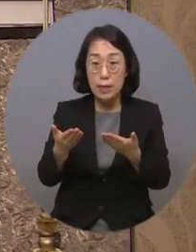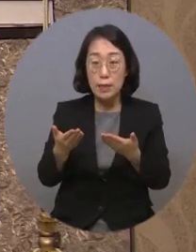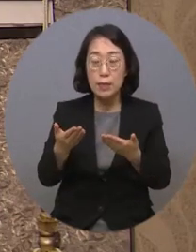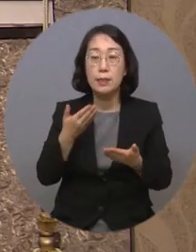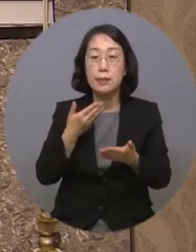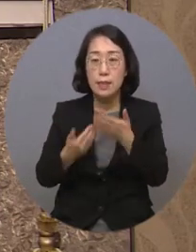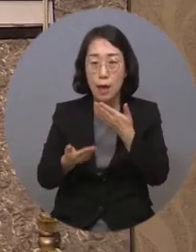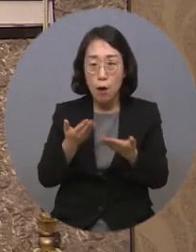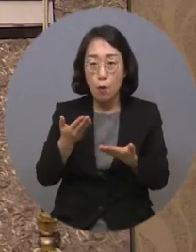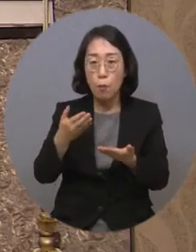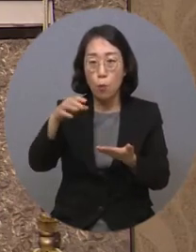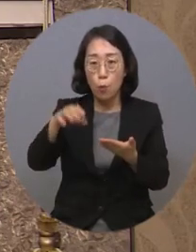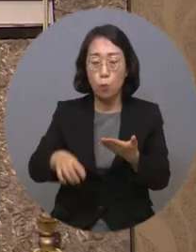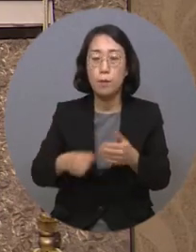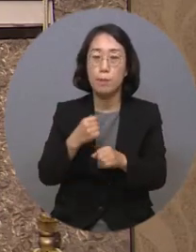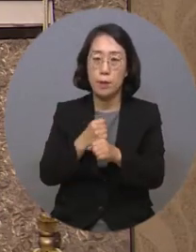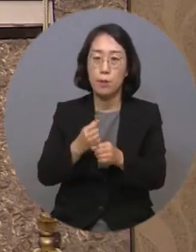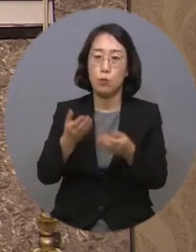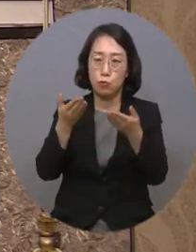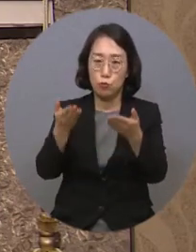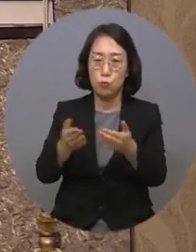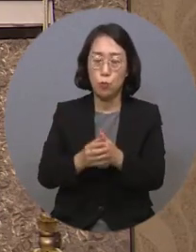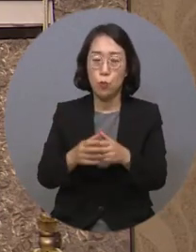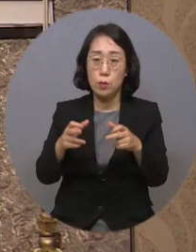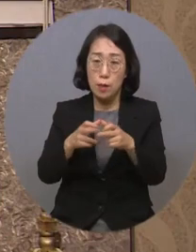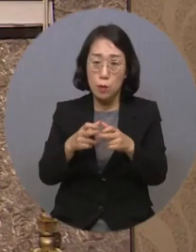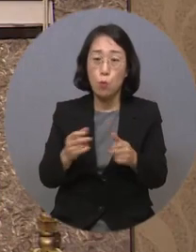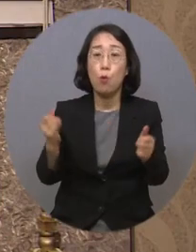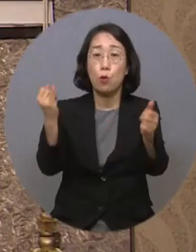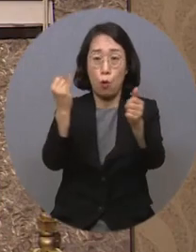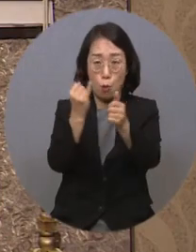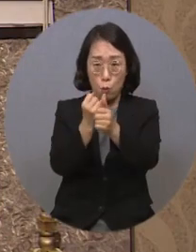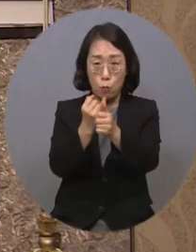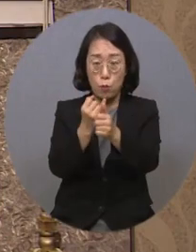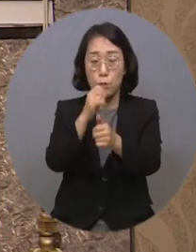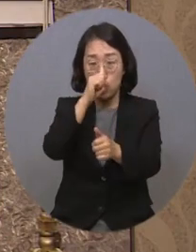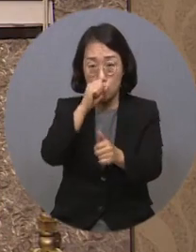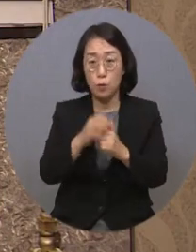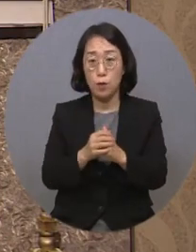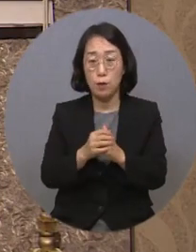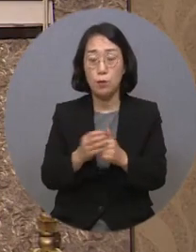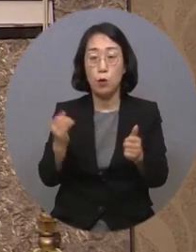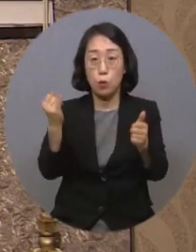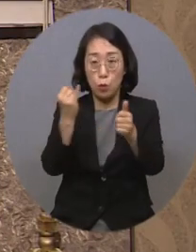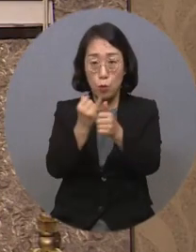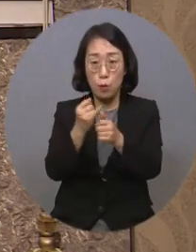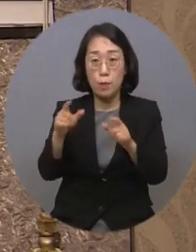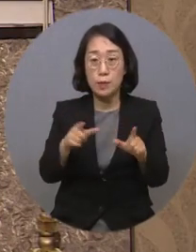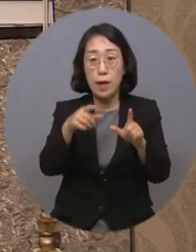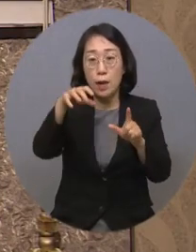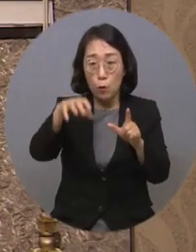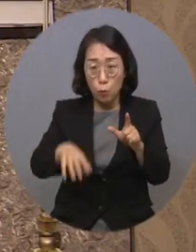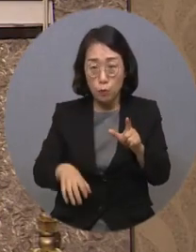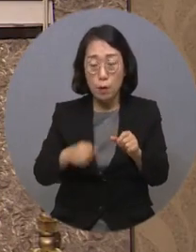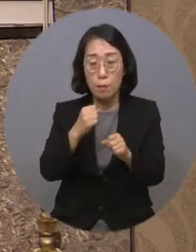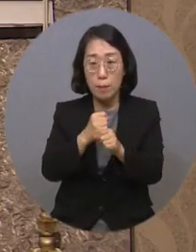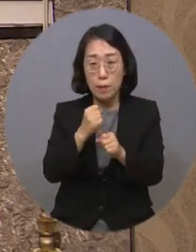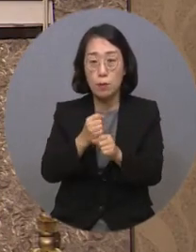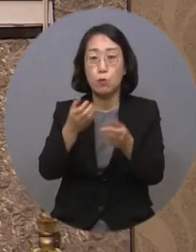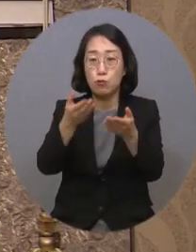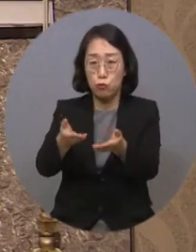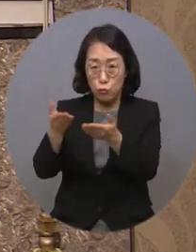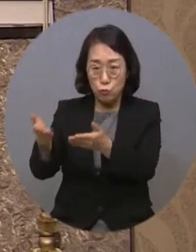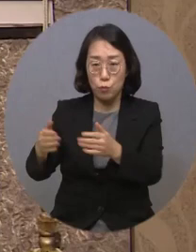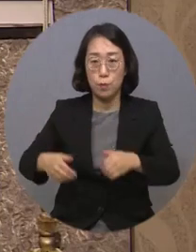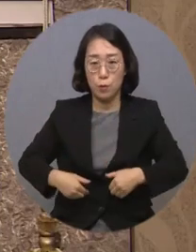아. 그리고 장애인들도 결혼할 수 있지 않느냐. 예. 결혼하면 살 수 있는 공간을 만들어줘야 될 거 아니냐. 그래서 예.